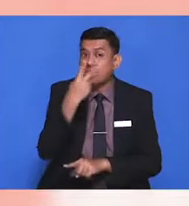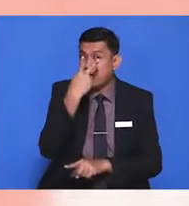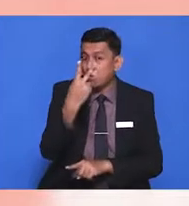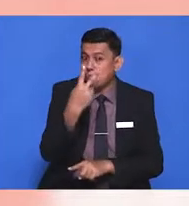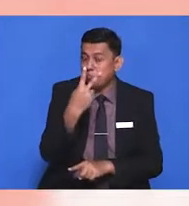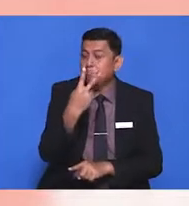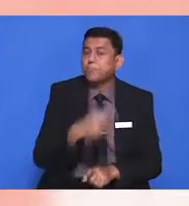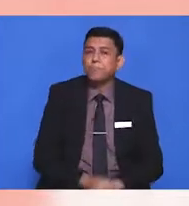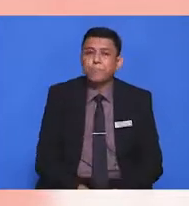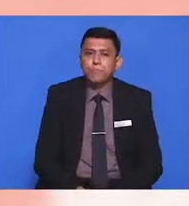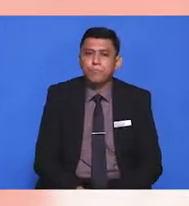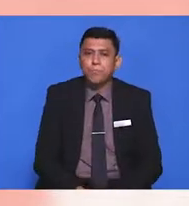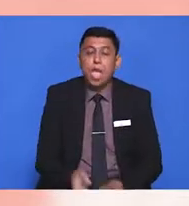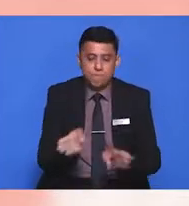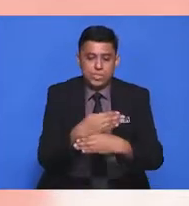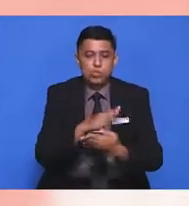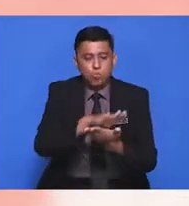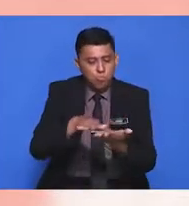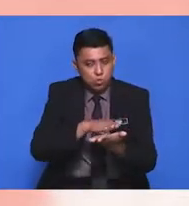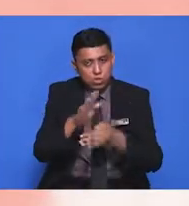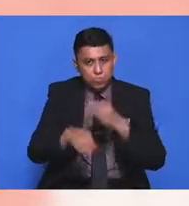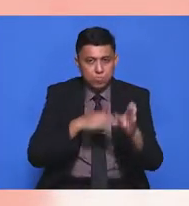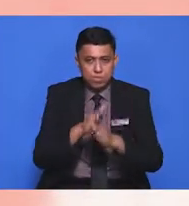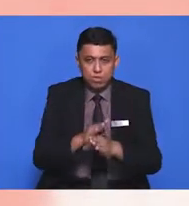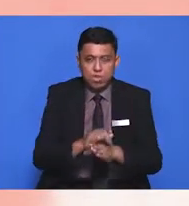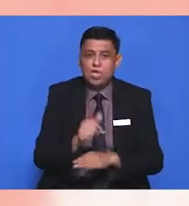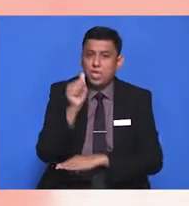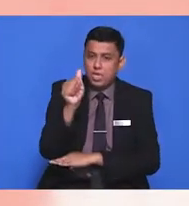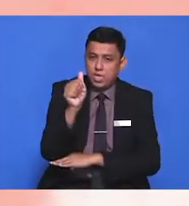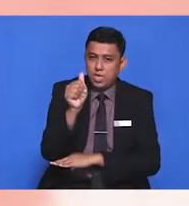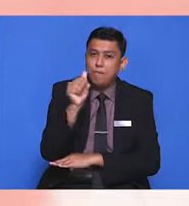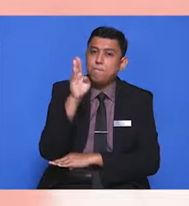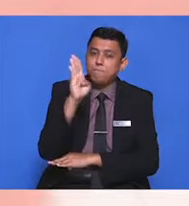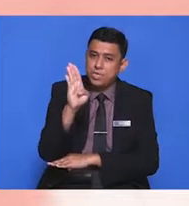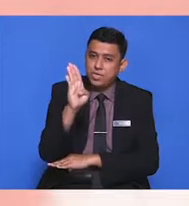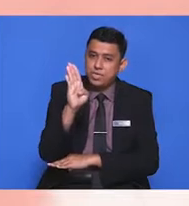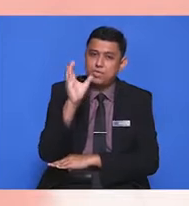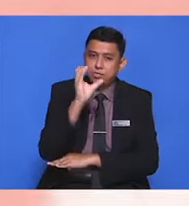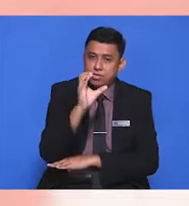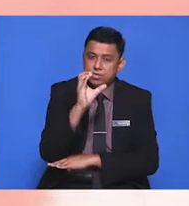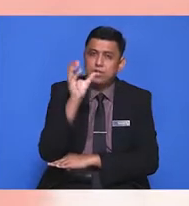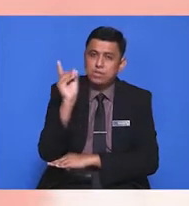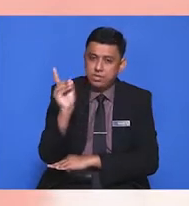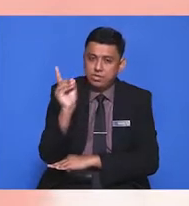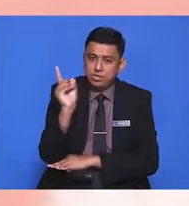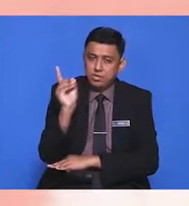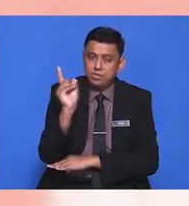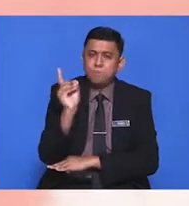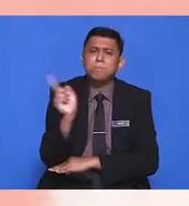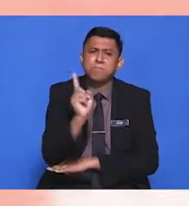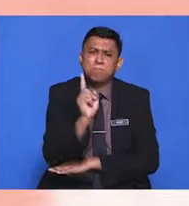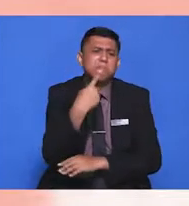bentuk muka bumi yang terdapat di Asia Tenggara. B. Tanah pamah. C. Pinggir laut. D. Gunung